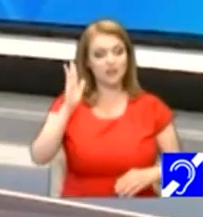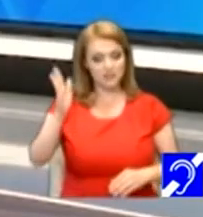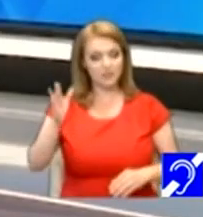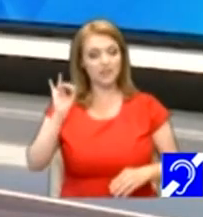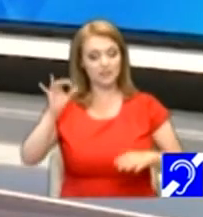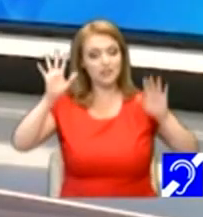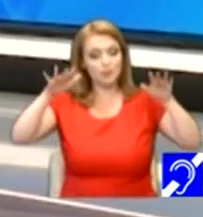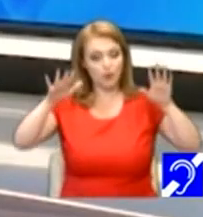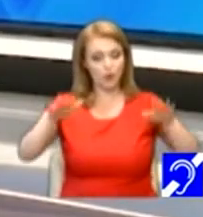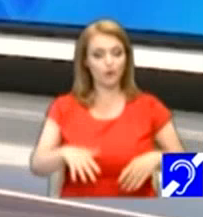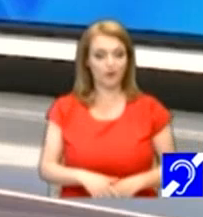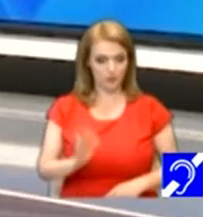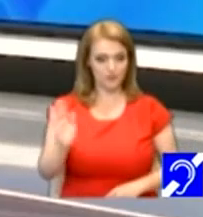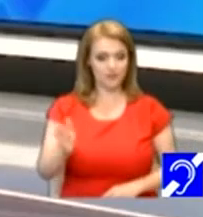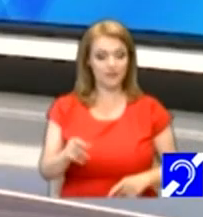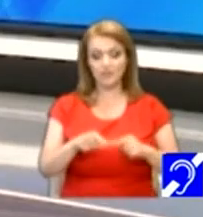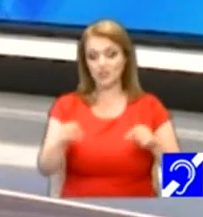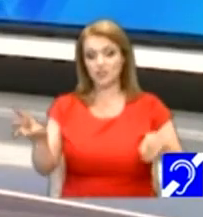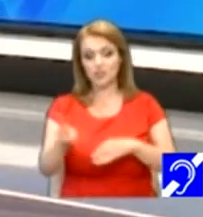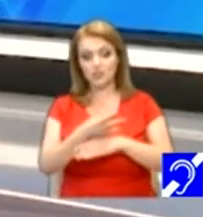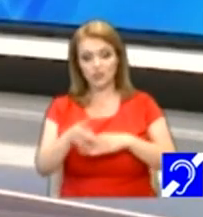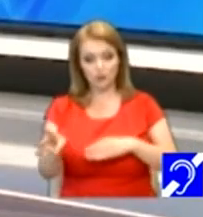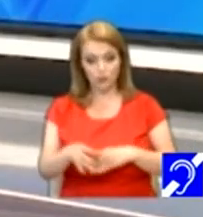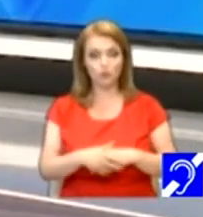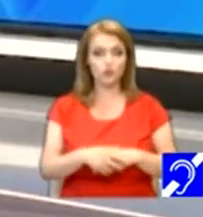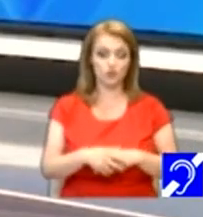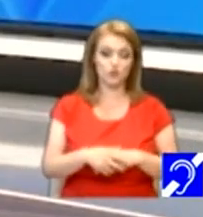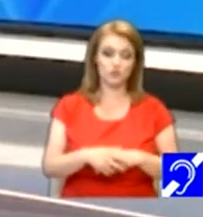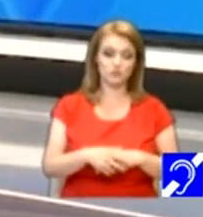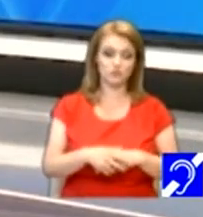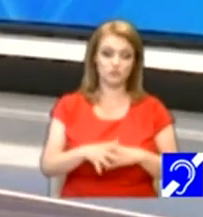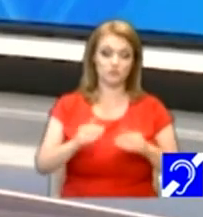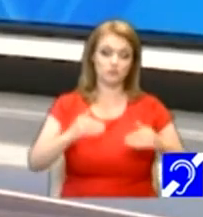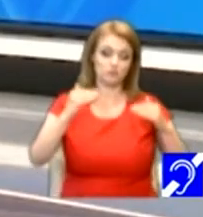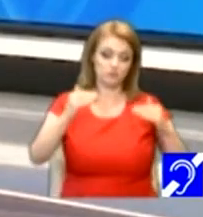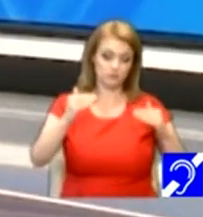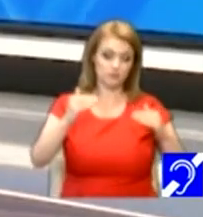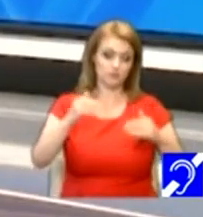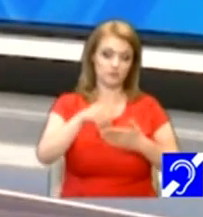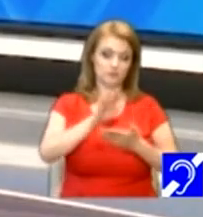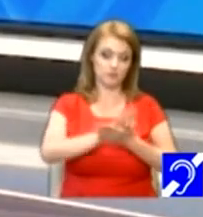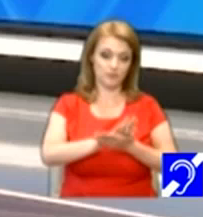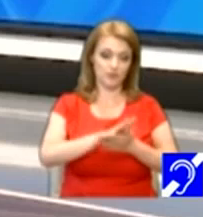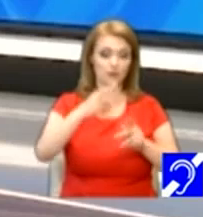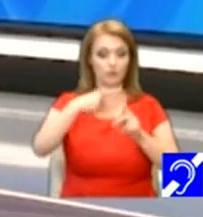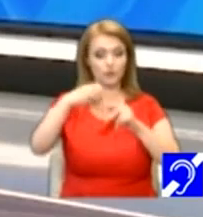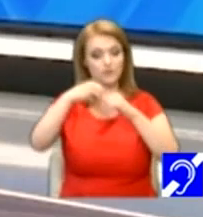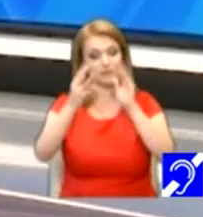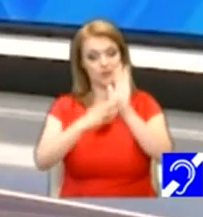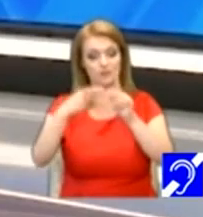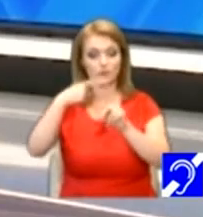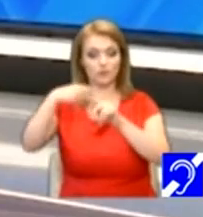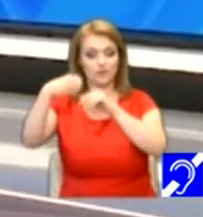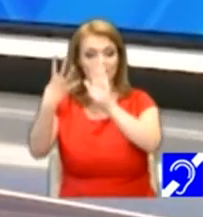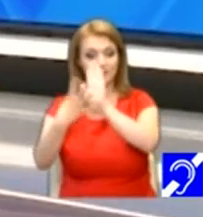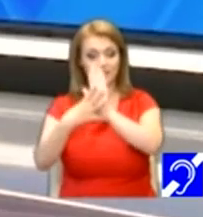vor fi și ele prezente. La noapte cerul va fi variabil spre senin, iar minimele se vor situa în jurul valorii de 18-19